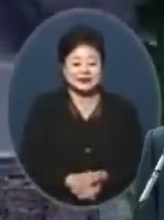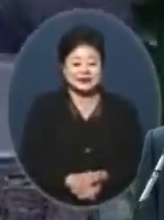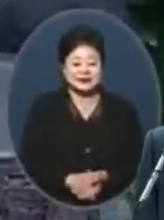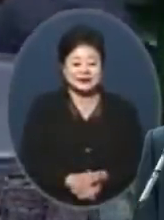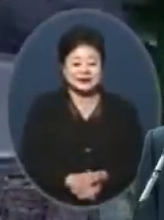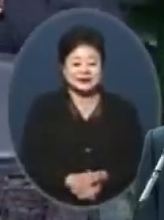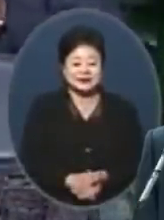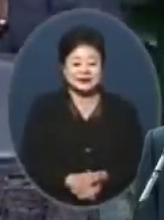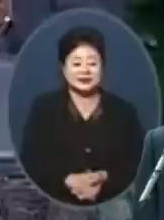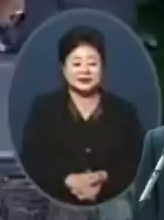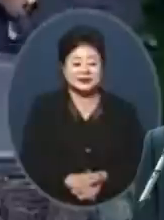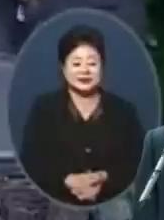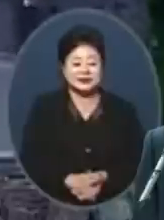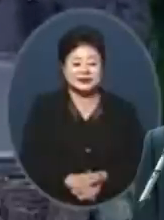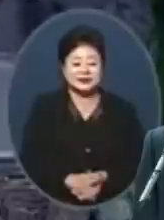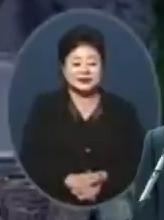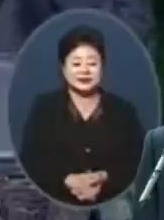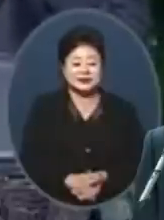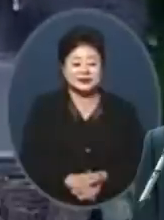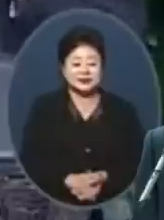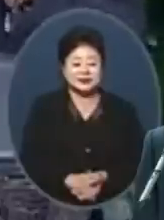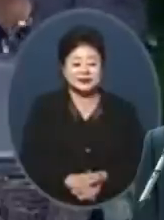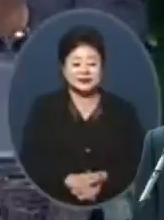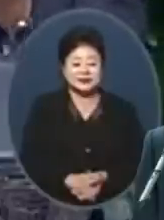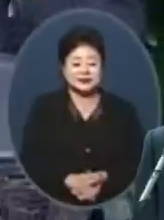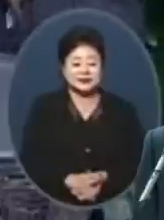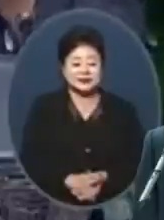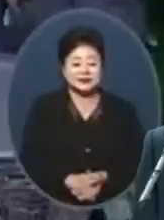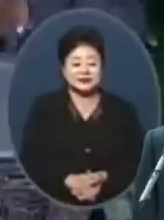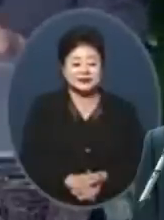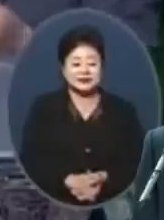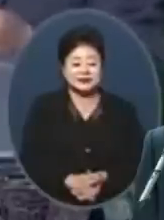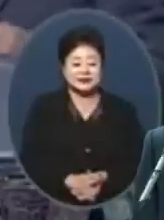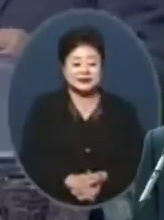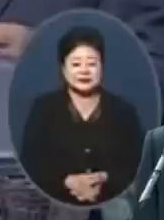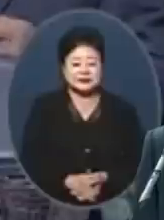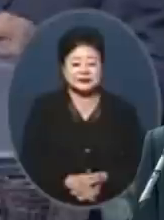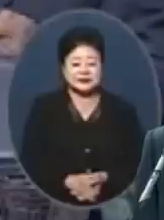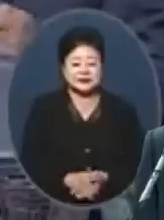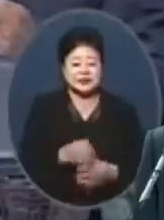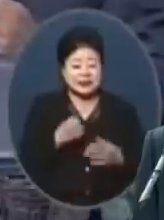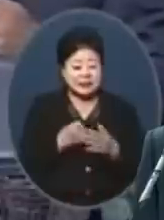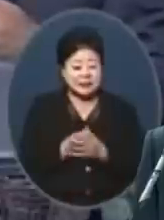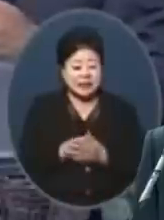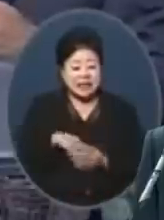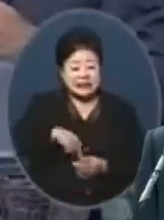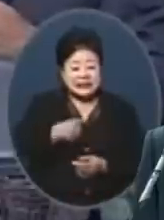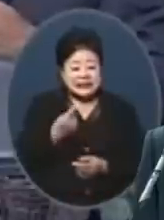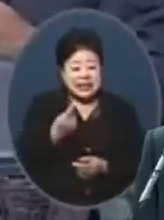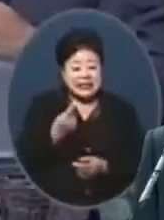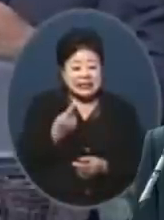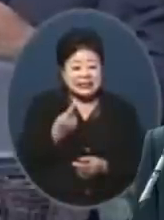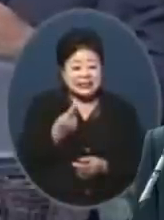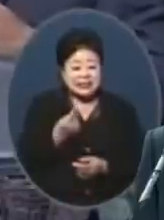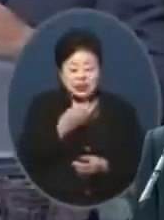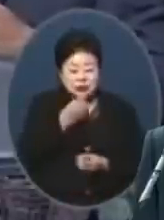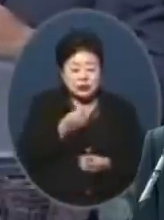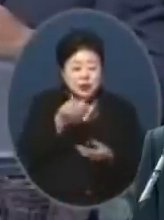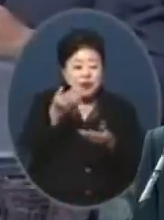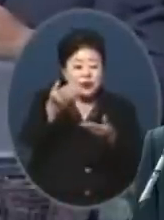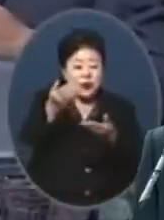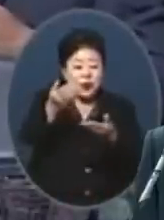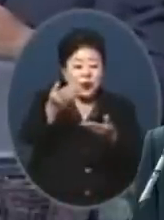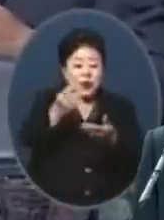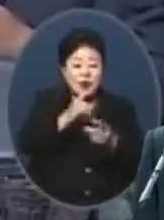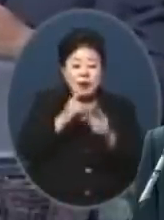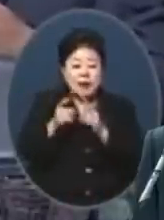confession, the words of our mouth, have great creativity that God can use. 그러므로 자기가 자기를 축복해도